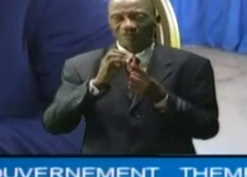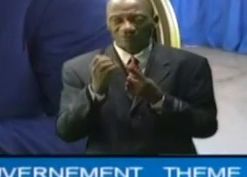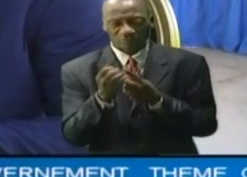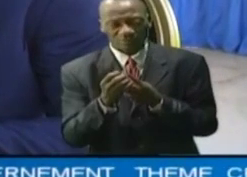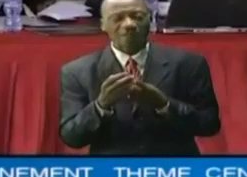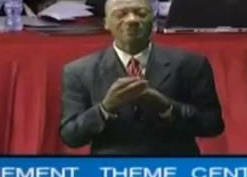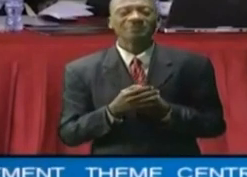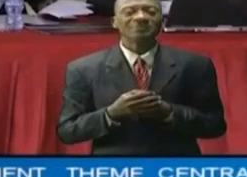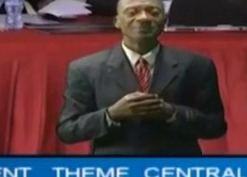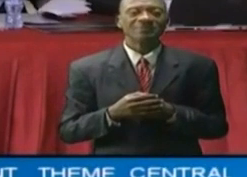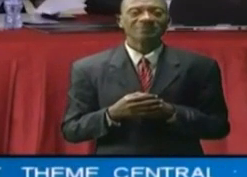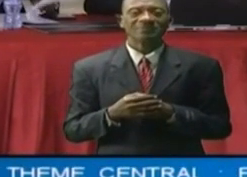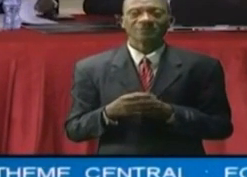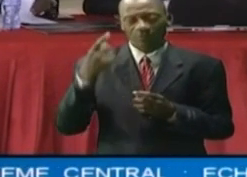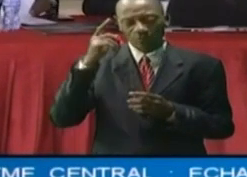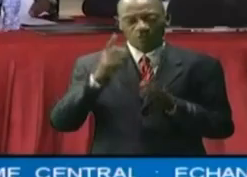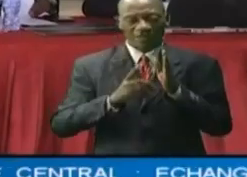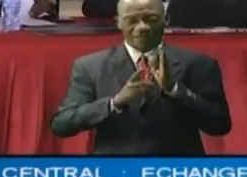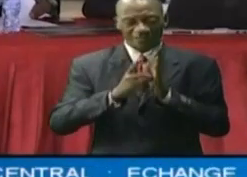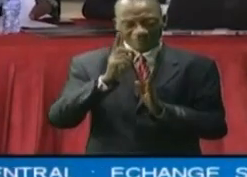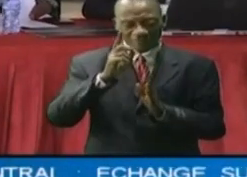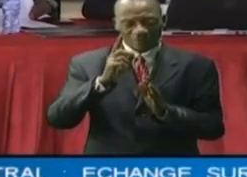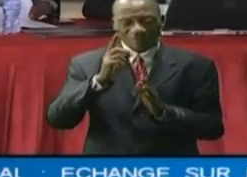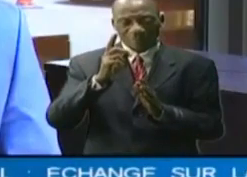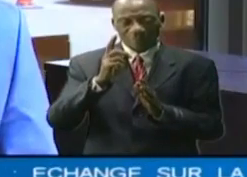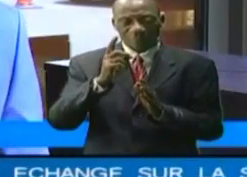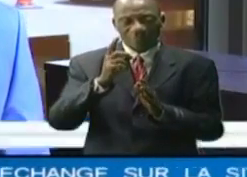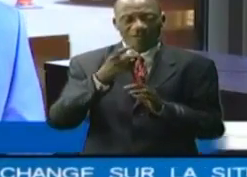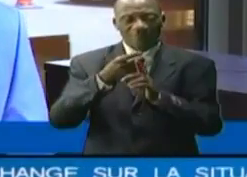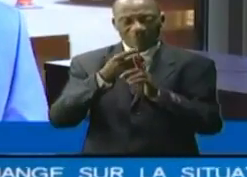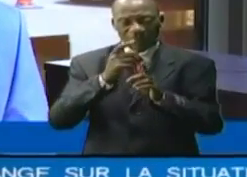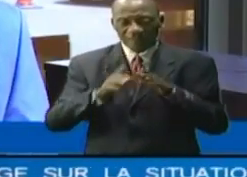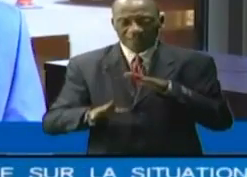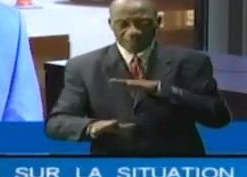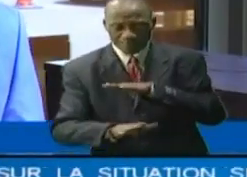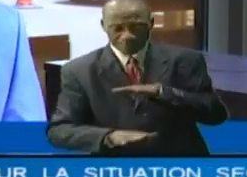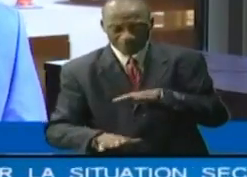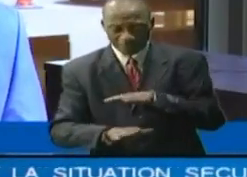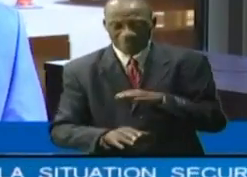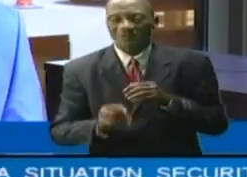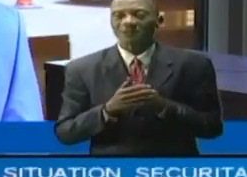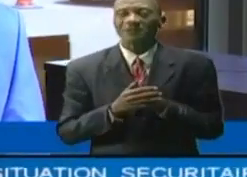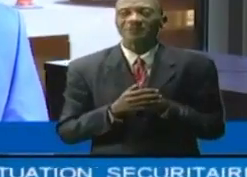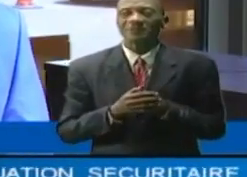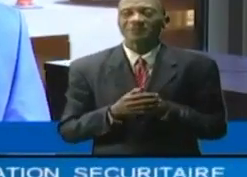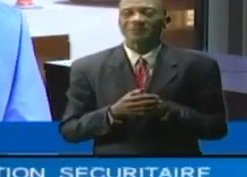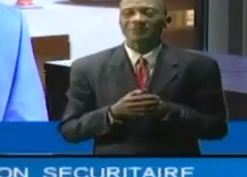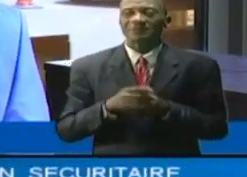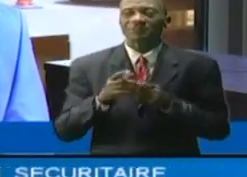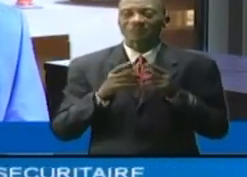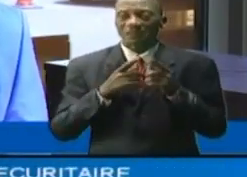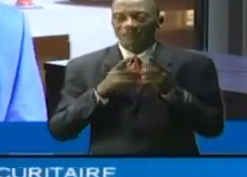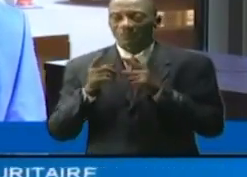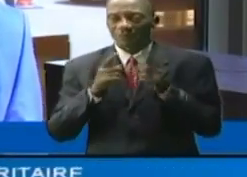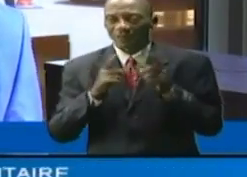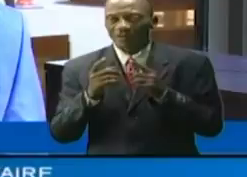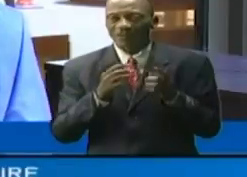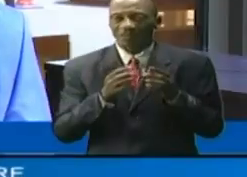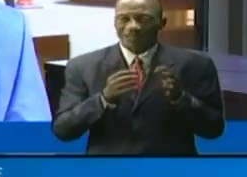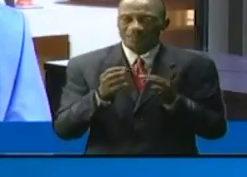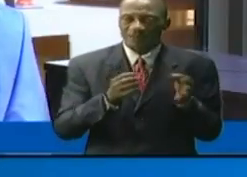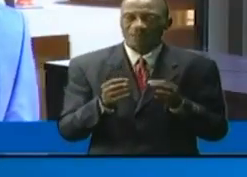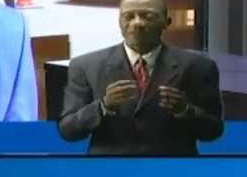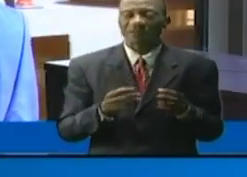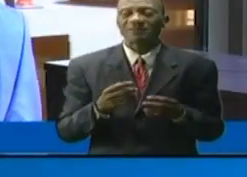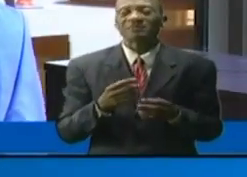cet atelier, on va arriver à des résultats qui vont nous permettre de connaître les gaps, mais aussi les performances, et pour pouvoir améliorer le système. À travers